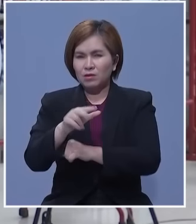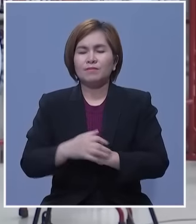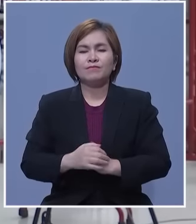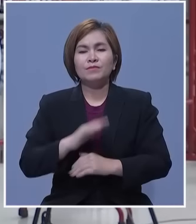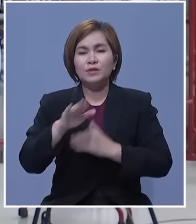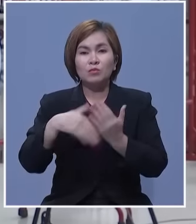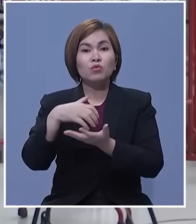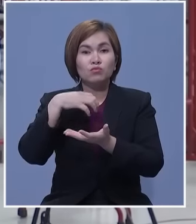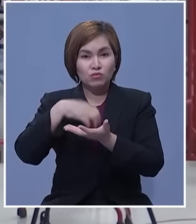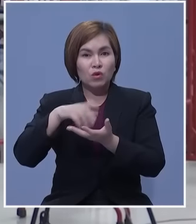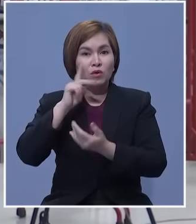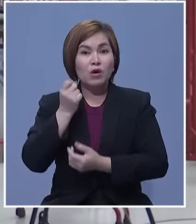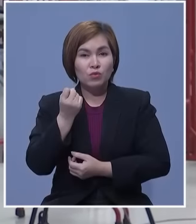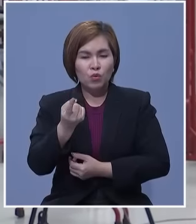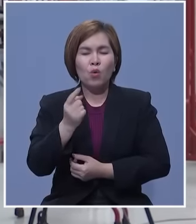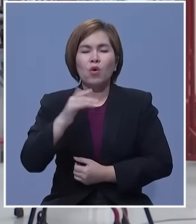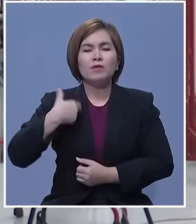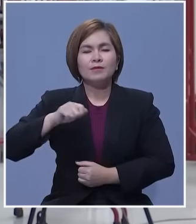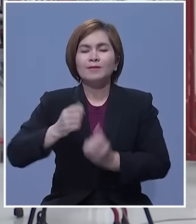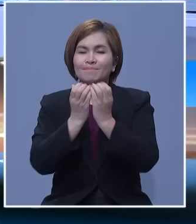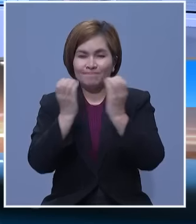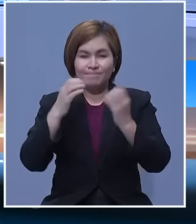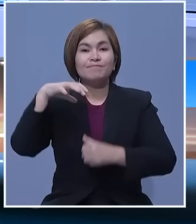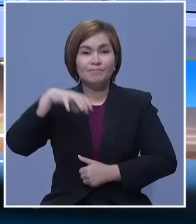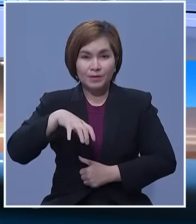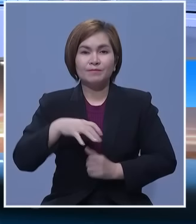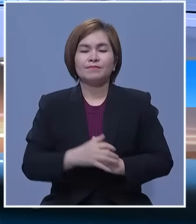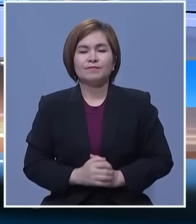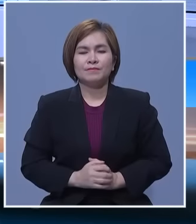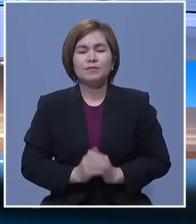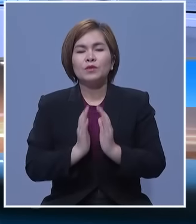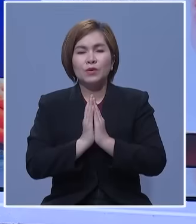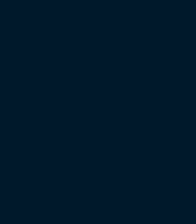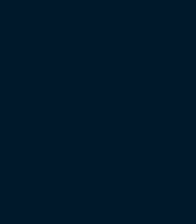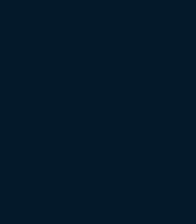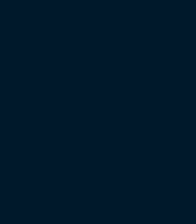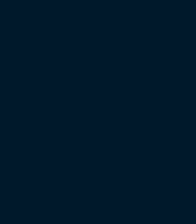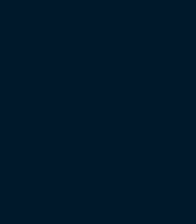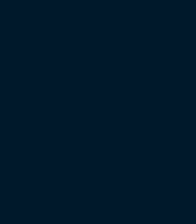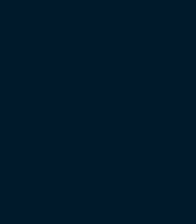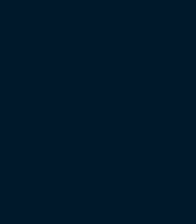ดนี้เป็นบรรยากาศที่ศาลรัฐธรรมนูญในช่วงเที่ยงวันนี้ค่ะ คุณนิชการค่ะ ครับ